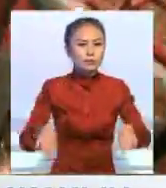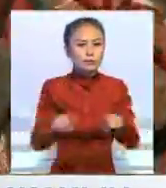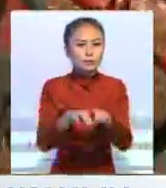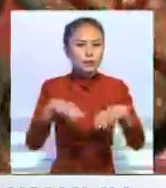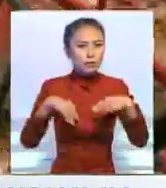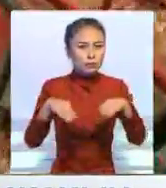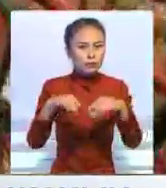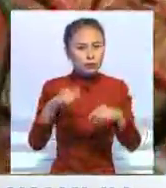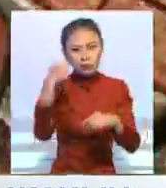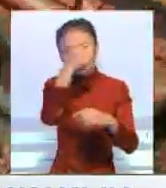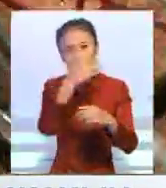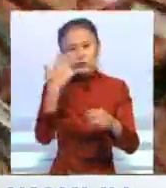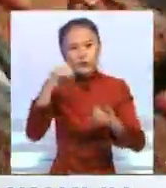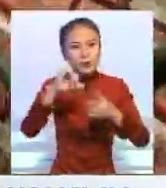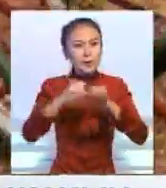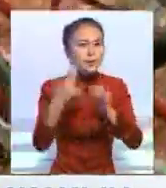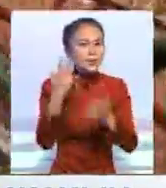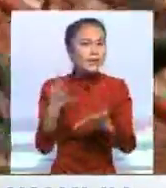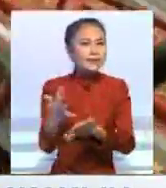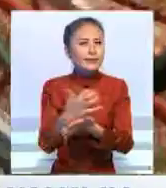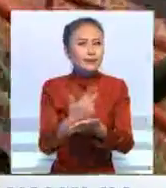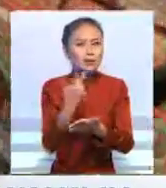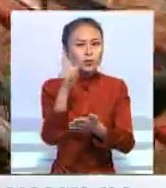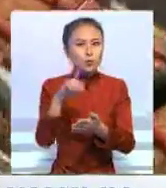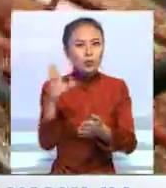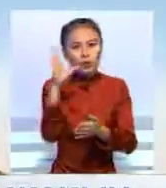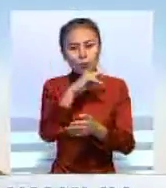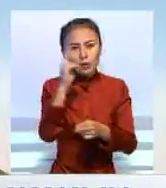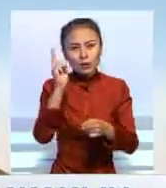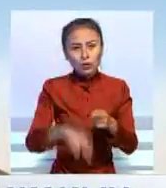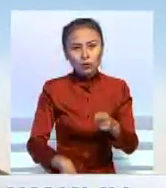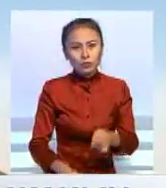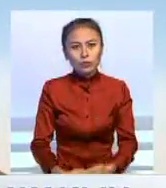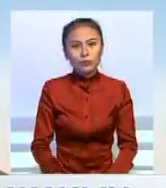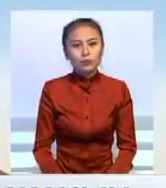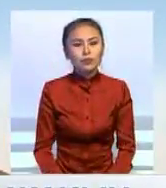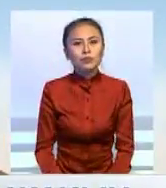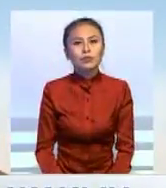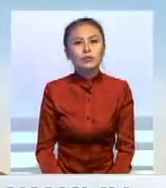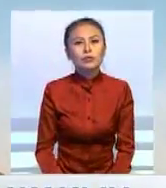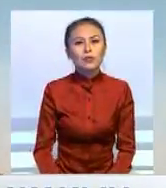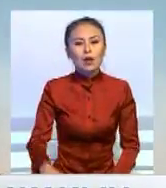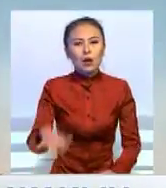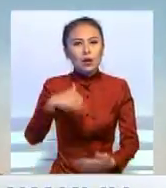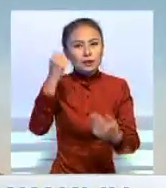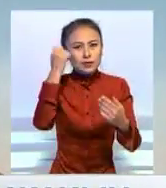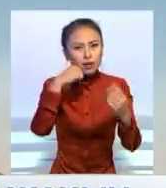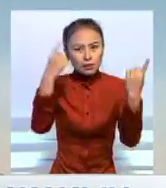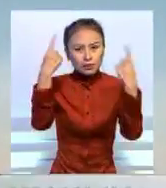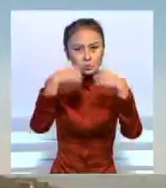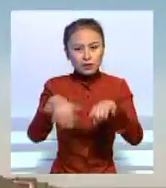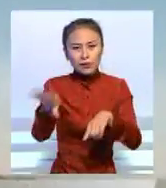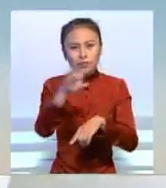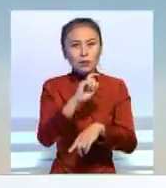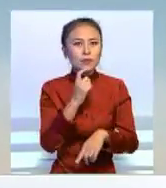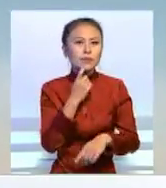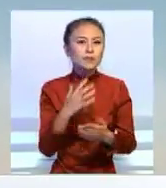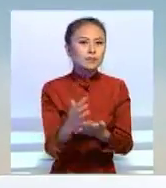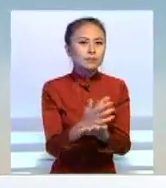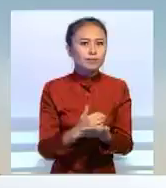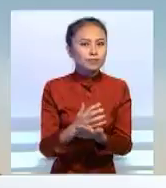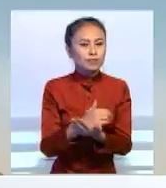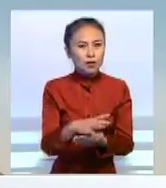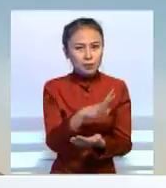салатын, жылда осы уақытта егіннің тек 1/3-ін орып бітетін. Техника изношена. Тозығы жеткен техникамен астық ору қиынға